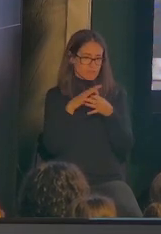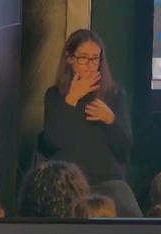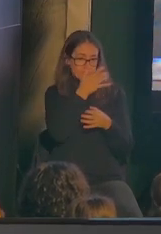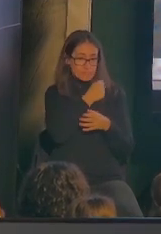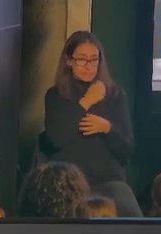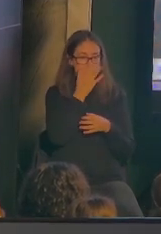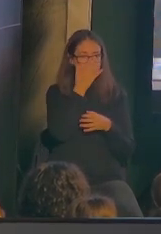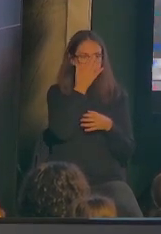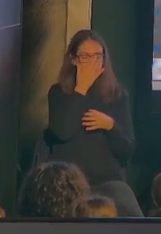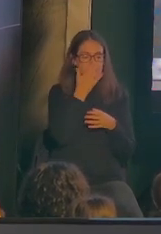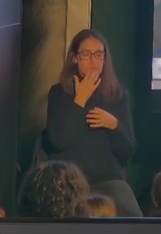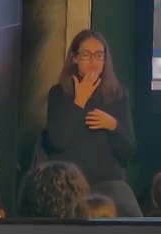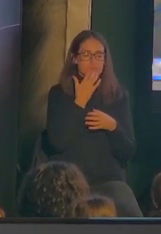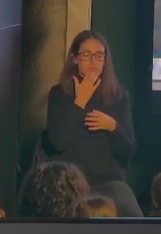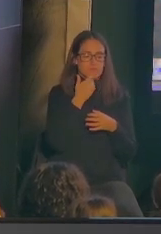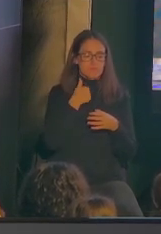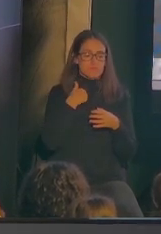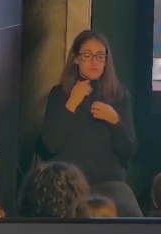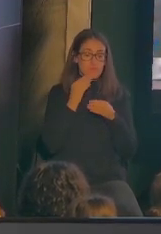jo cobreixo